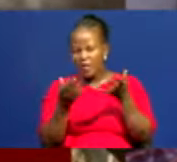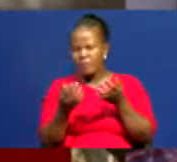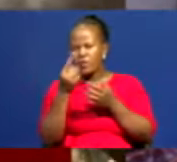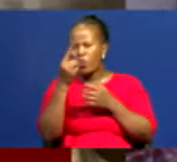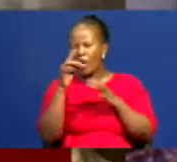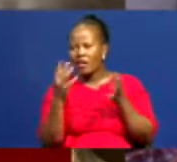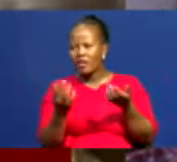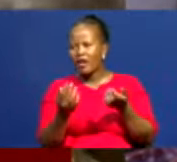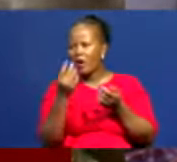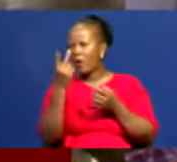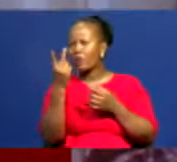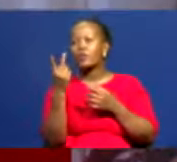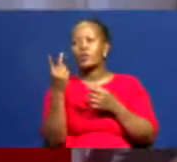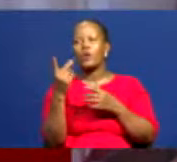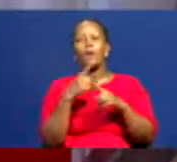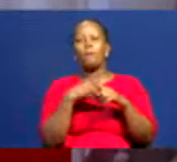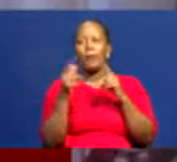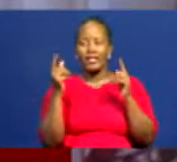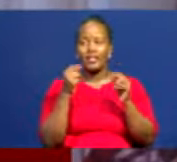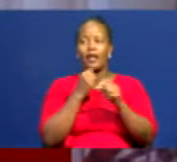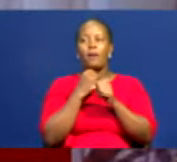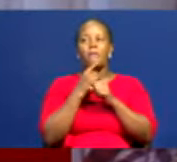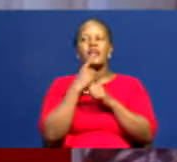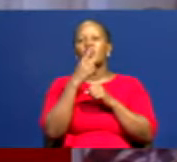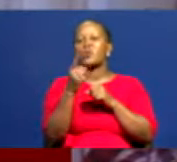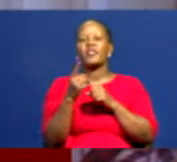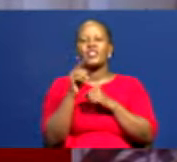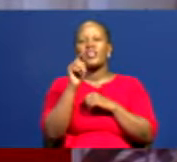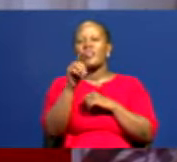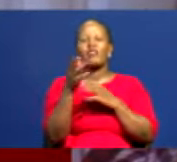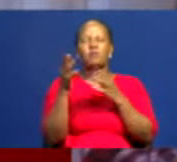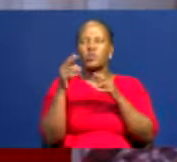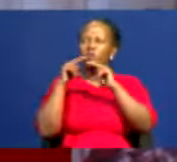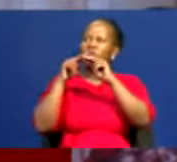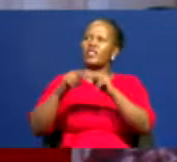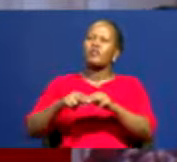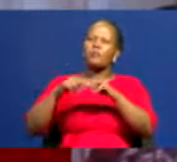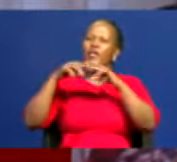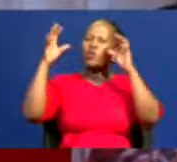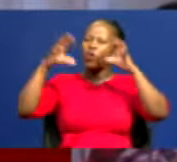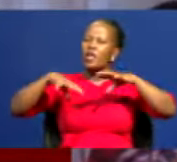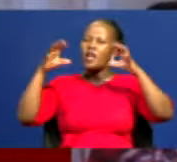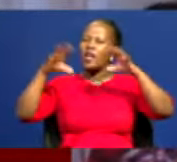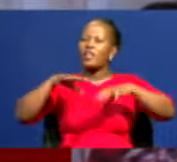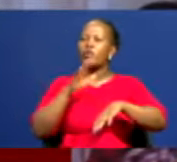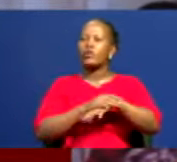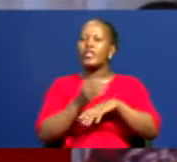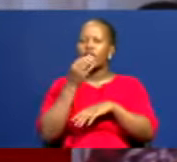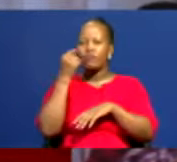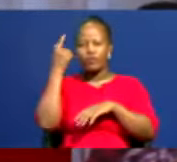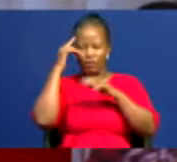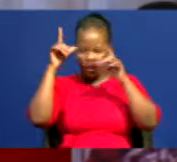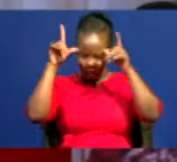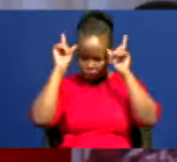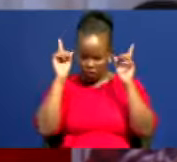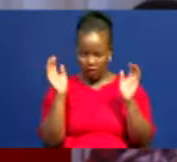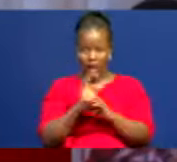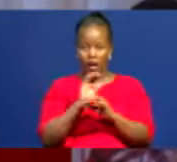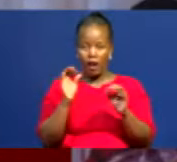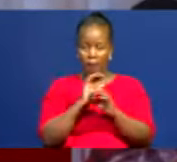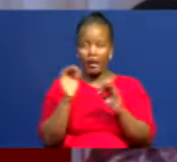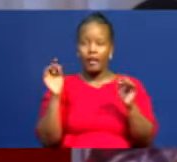mbili, alafu wanahakikisha hawategemei mvua kupata lishe za mifugo. Nataka